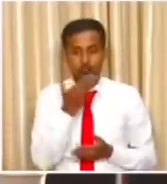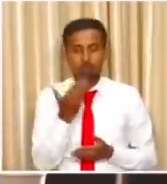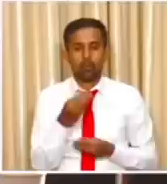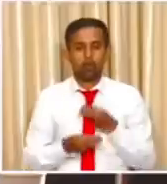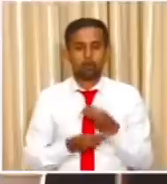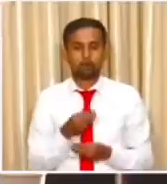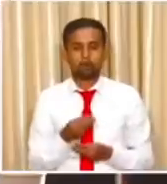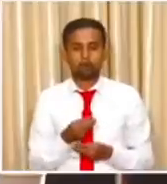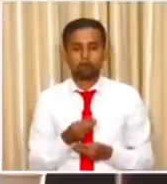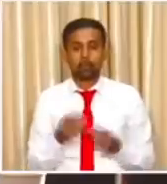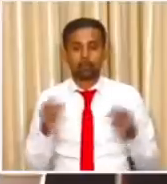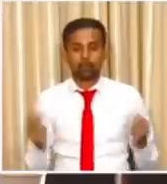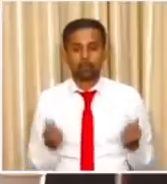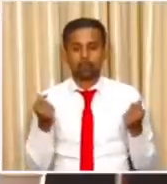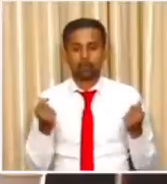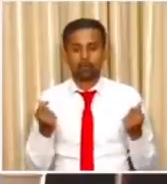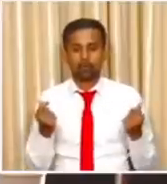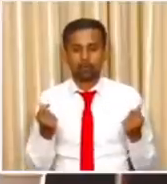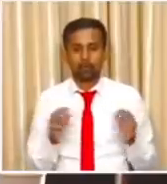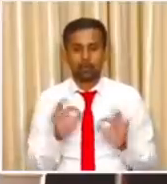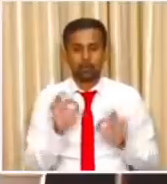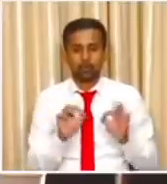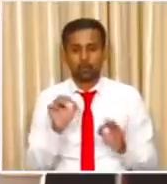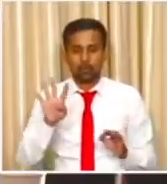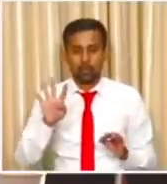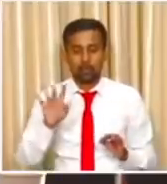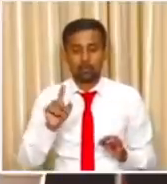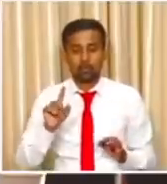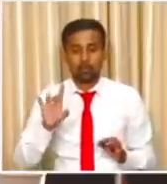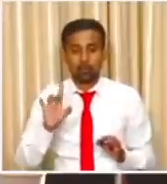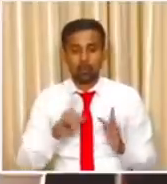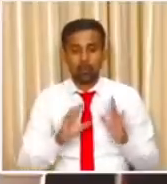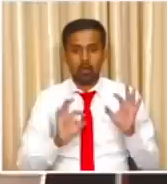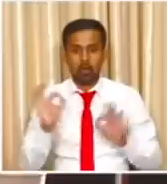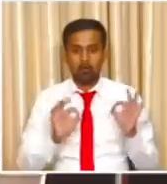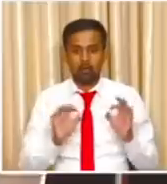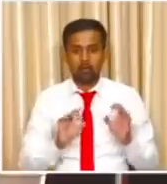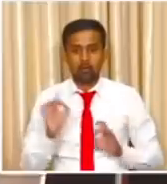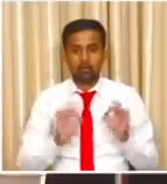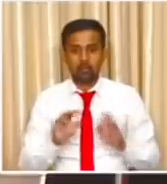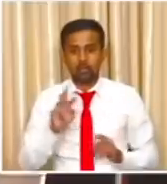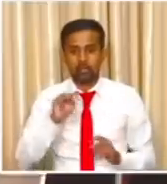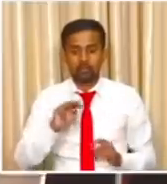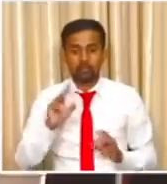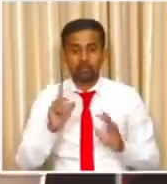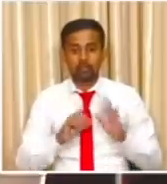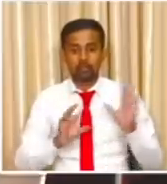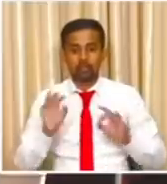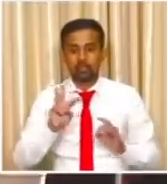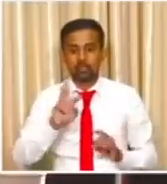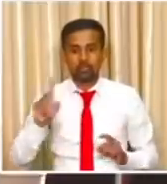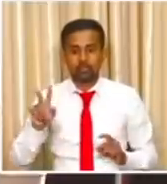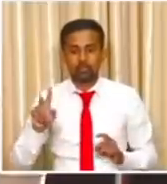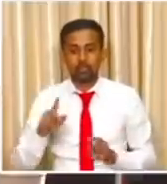කියලා. හැබැයි හිටි ඇටි 14ට 15ට තිබුණු පොලිය අනුපාතිකය 32 වෙනකොට